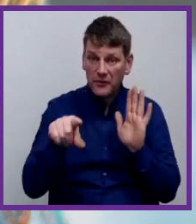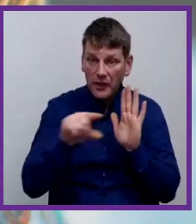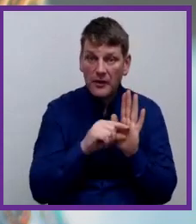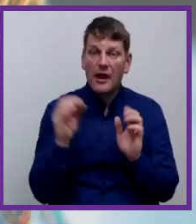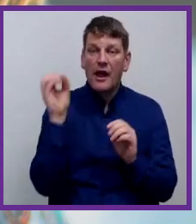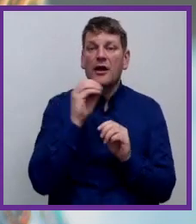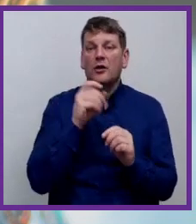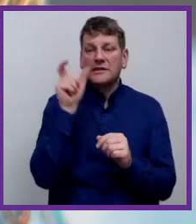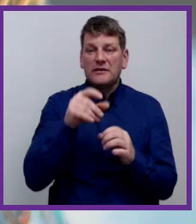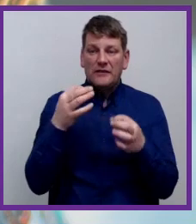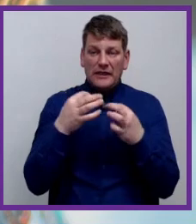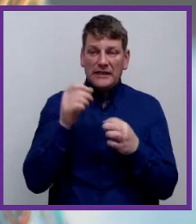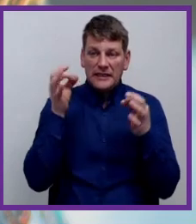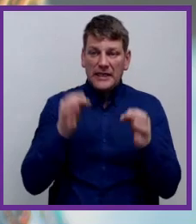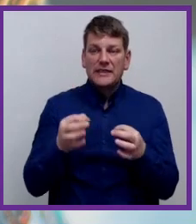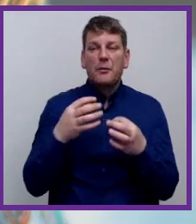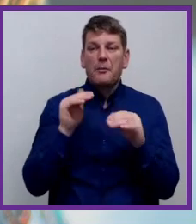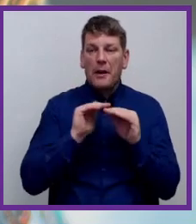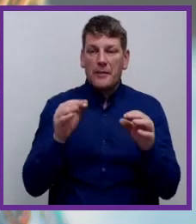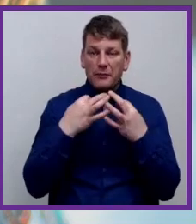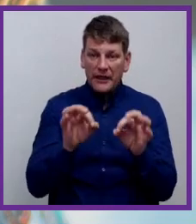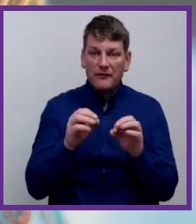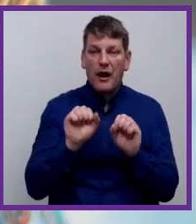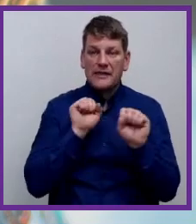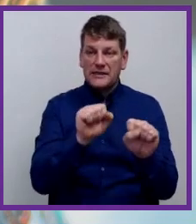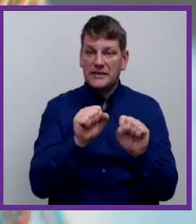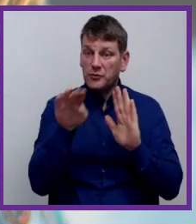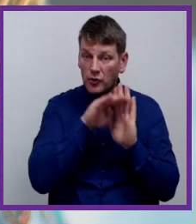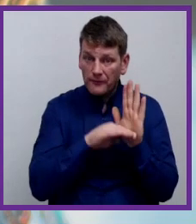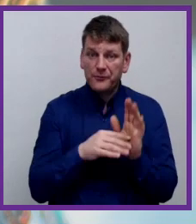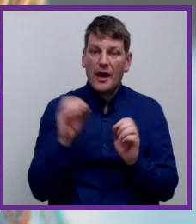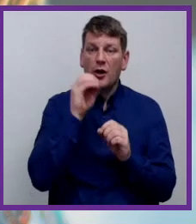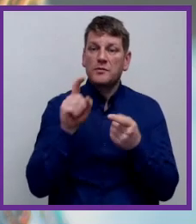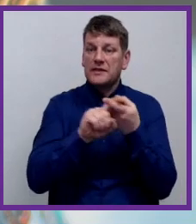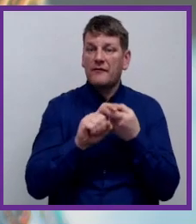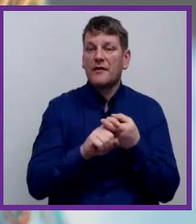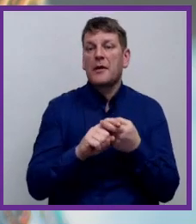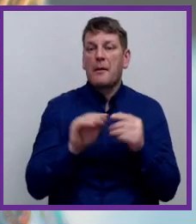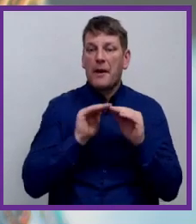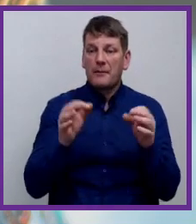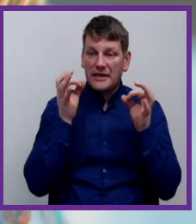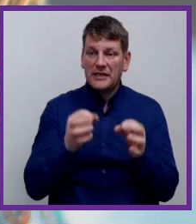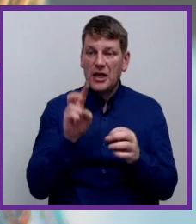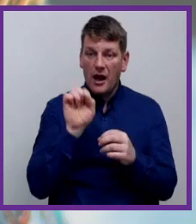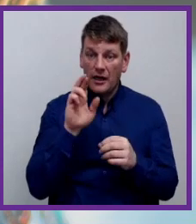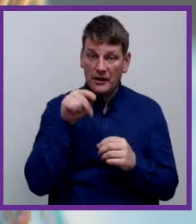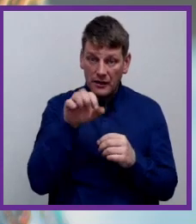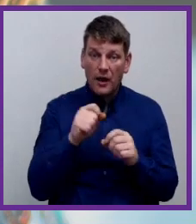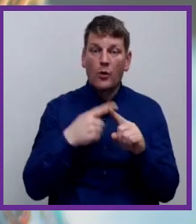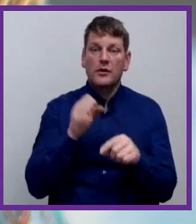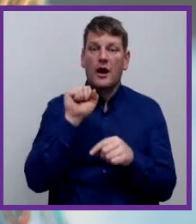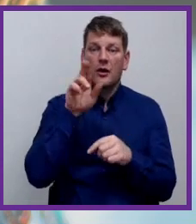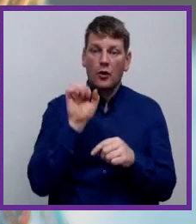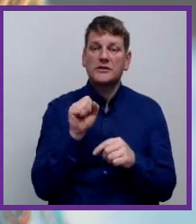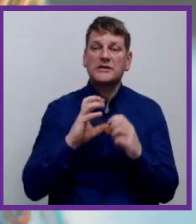un pamatbrīvība aizsardzības konvencija, arī Eiropas Savienības pamattiesību karta, un ANO starptautiskais pakts